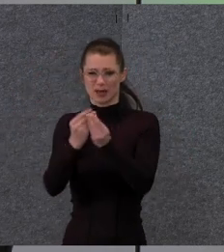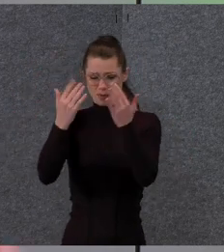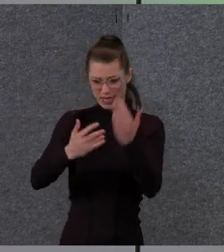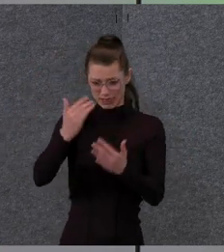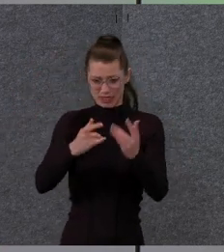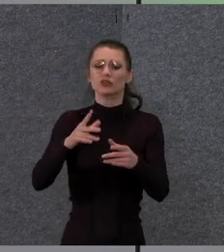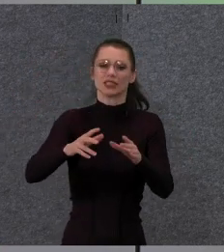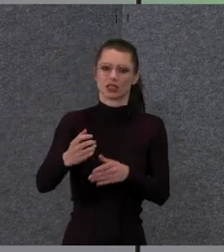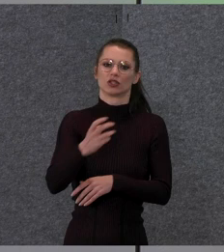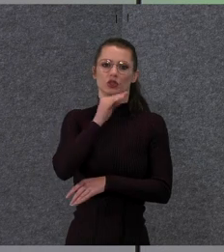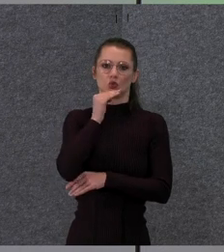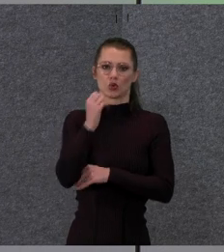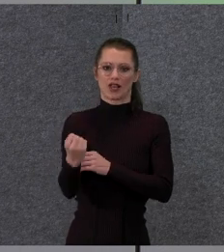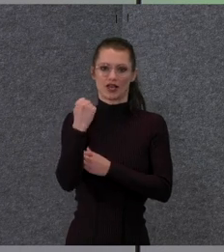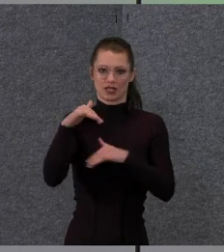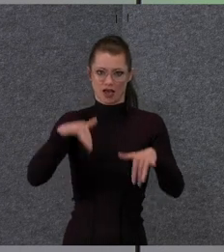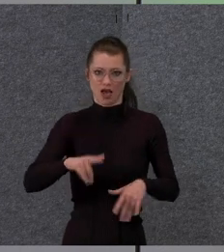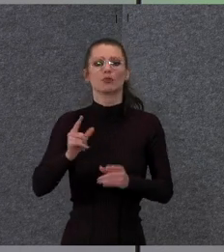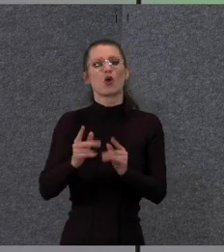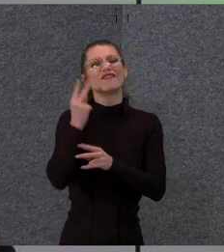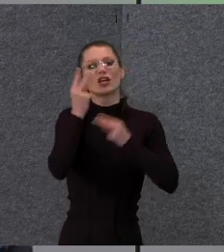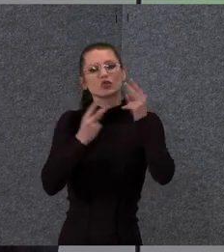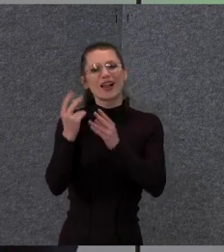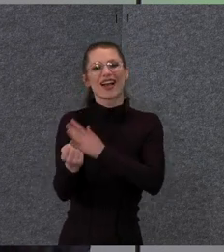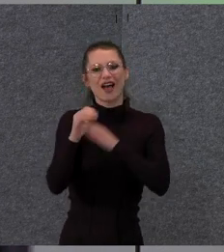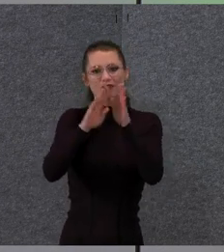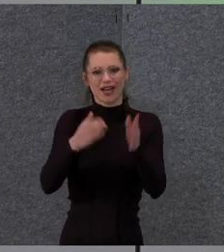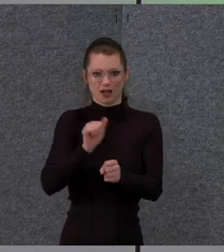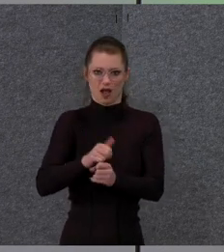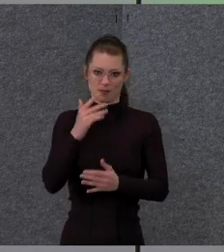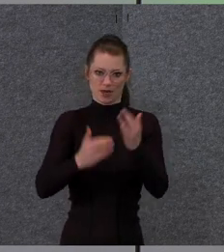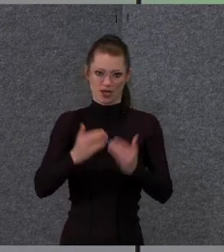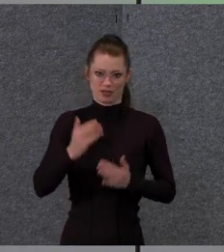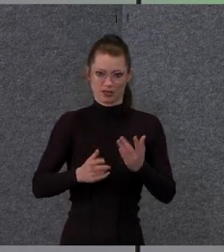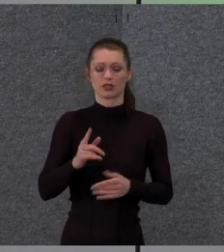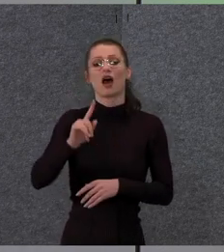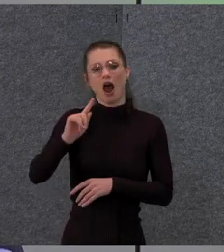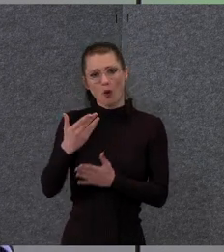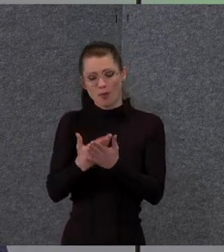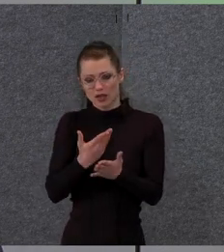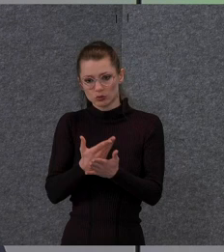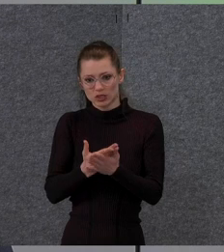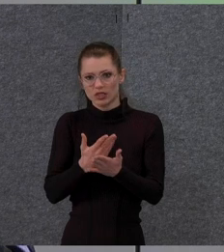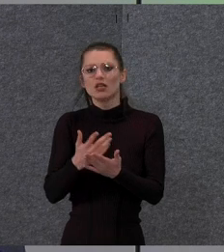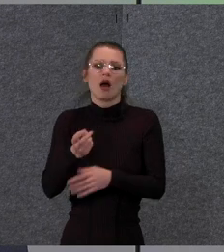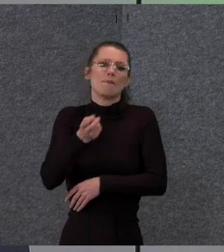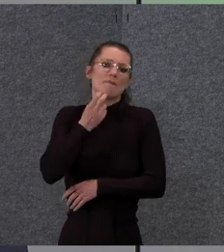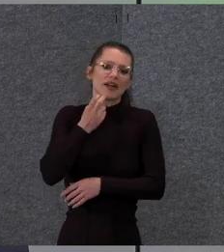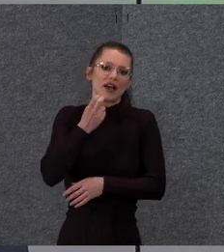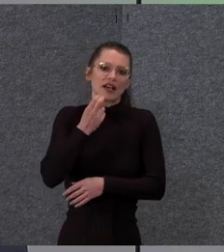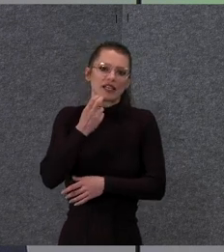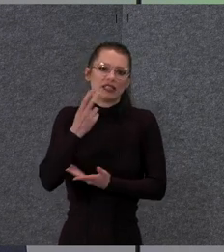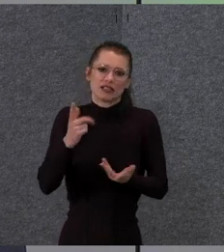zusammen und das kann man durch sogenannte virtuelle Kraftwerke berechnen. Noch eingängiger ist das Beispiel eigentlich bei Batterien, denn das ist ja